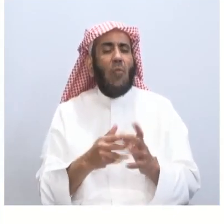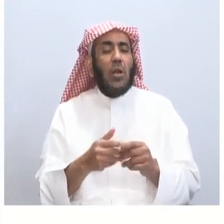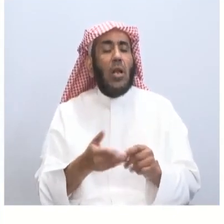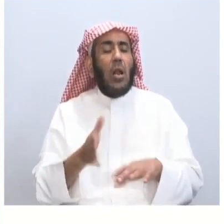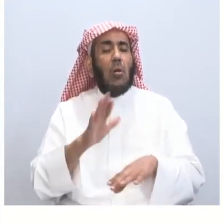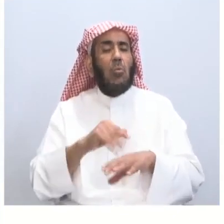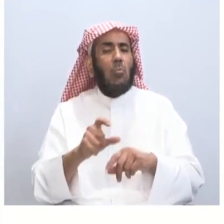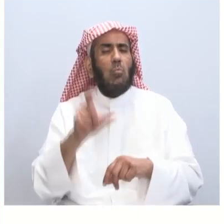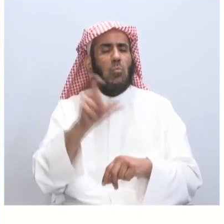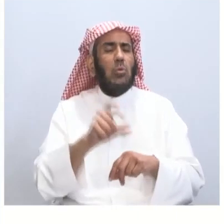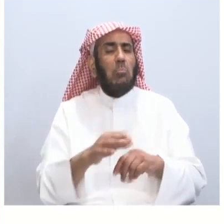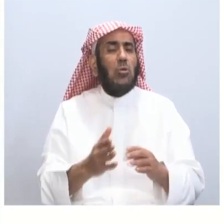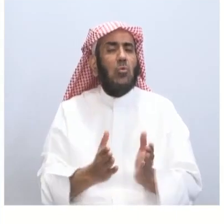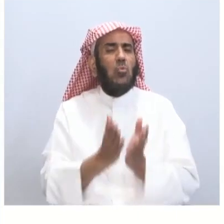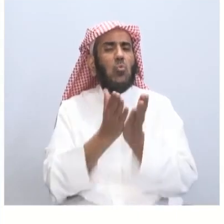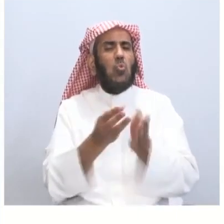المسلمين من ركو